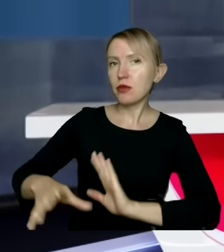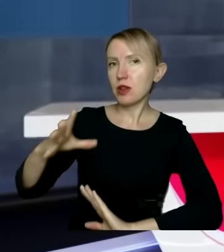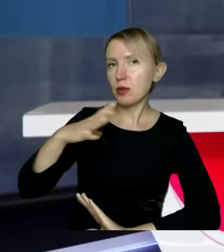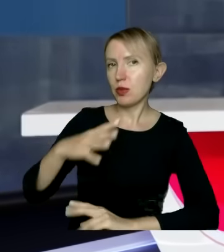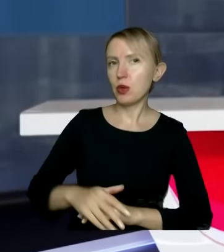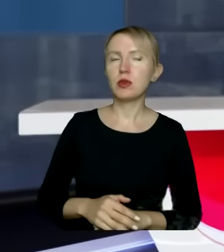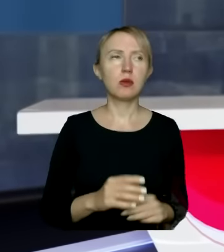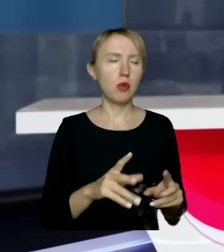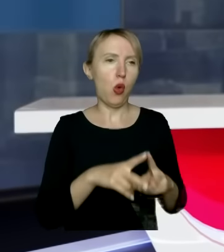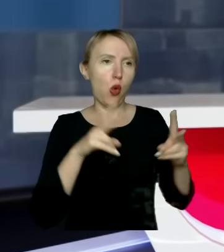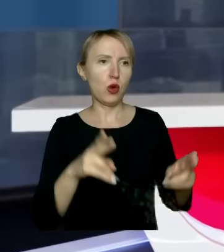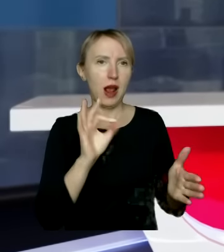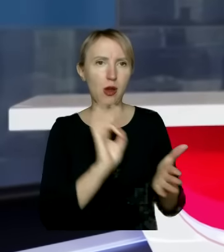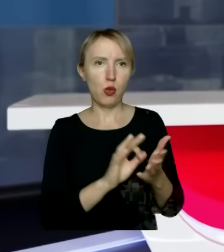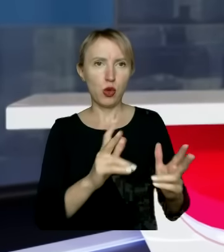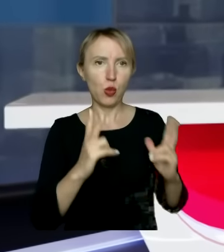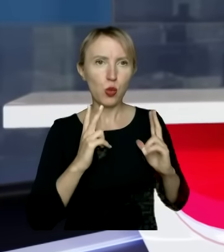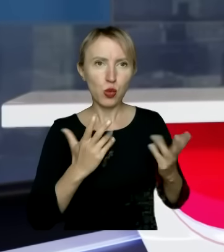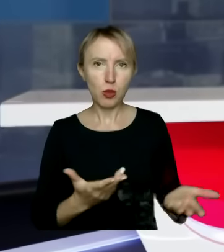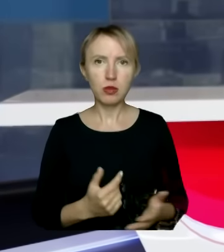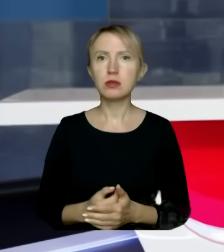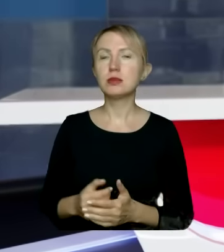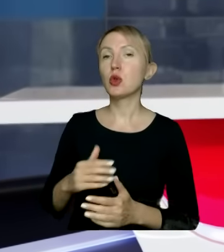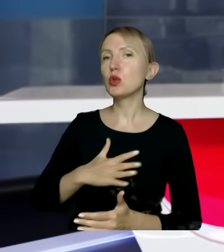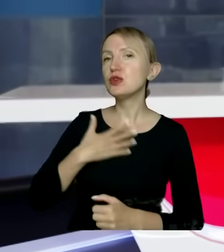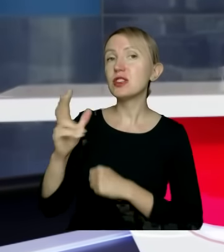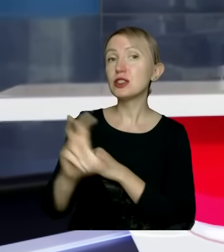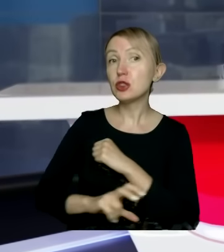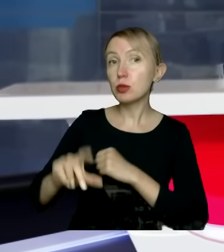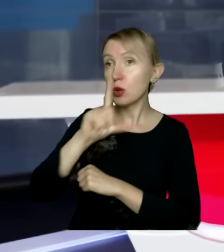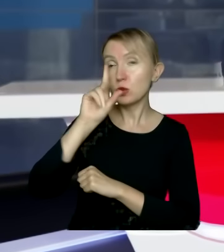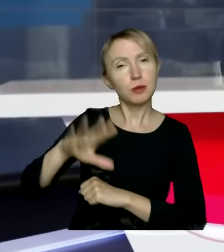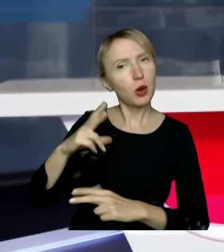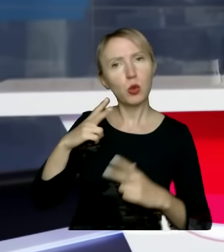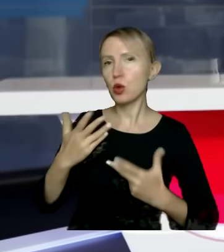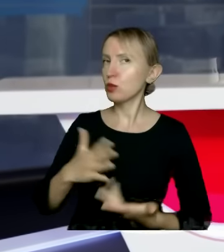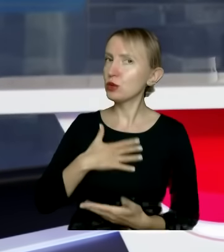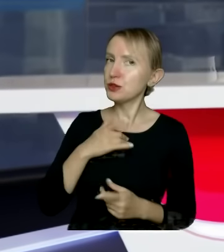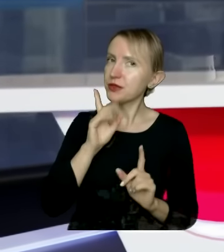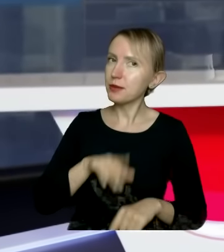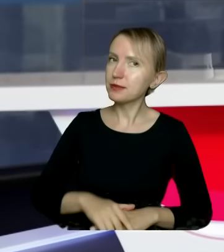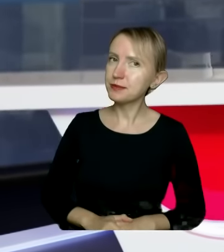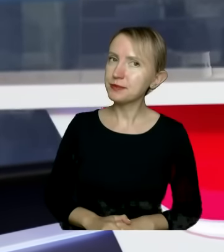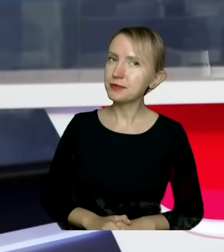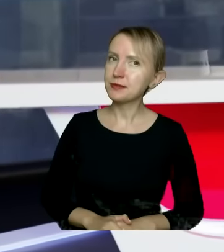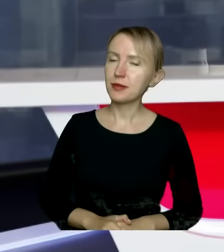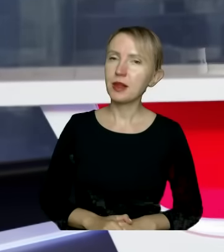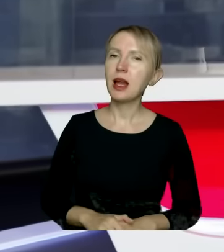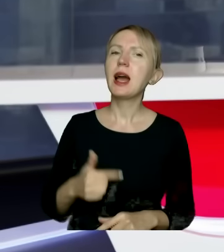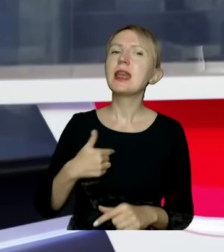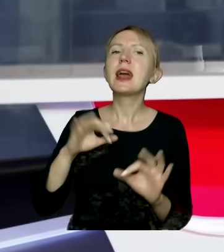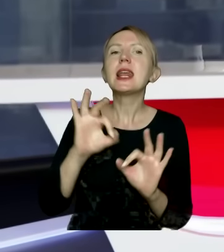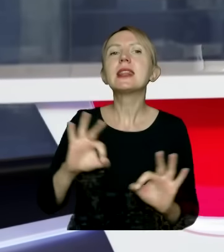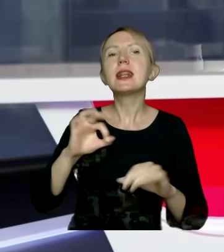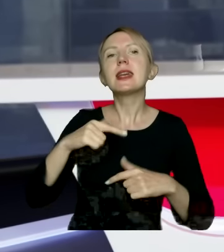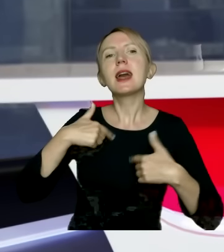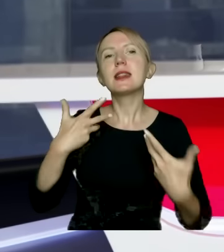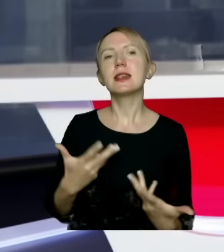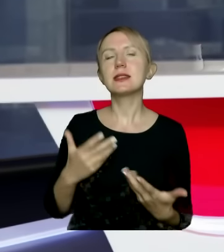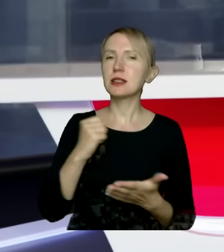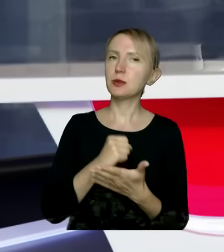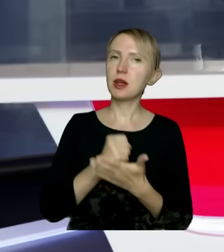zaplanowany to jest bardzo dziwne że w sierpniu ludzie idą naur bardzo dziwne ale delikatnie chciałbym nadać sprawie